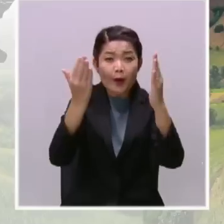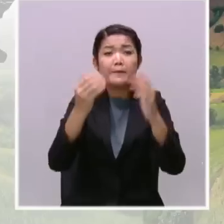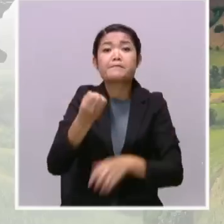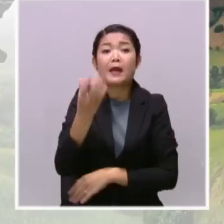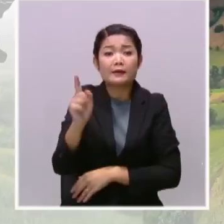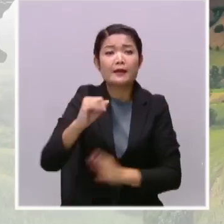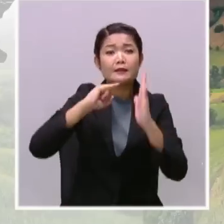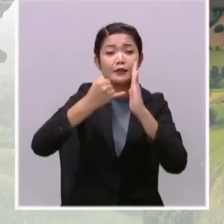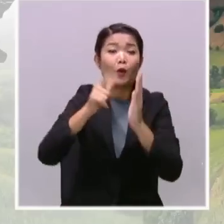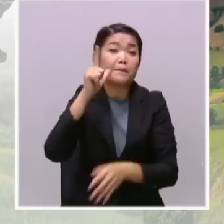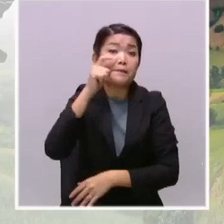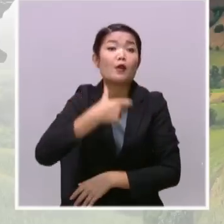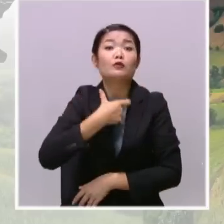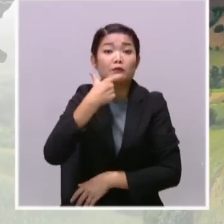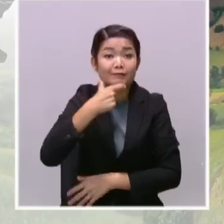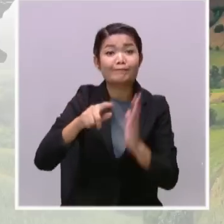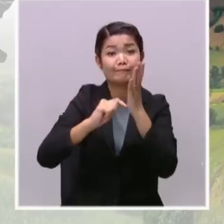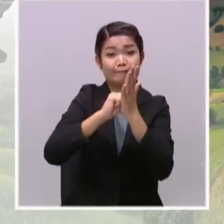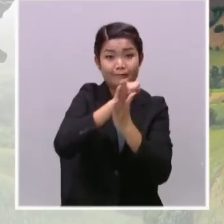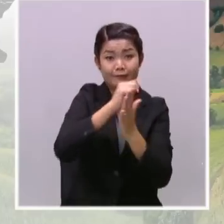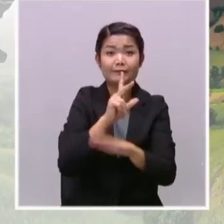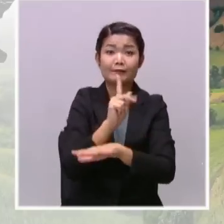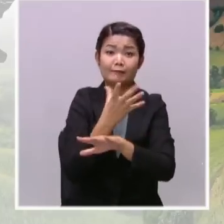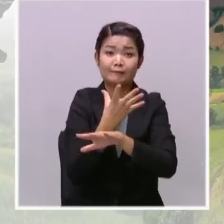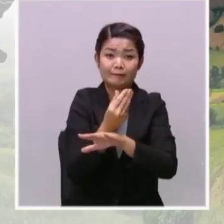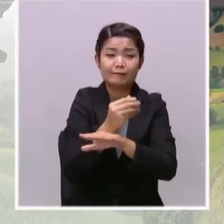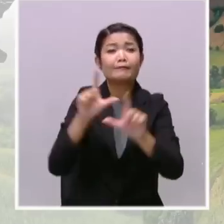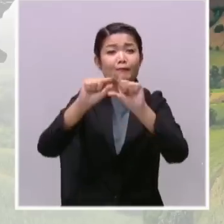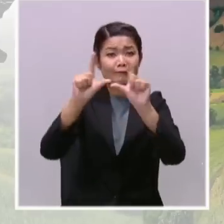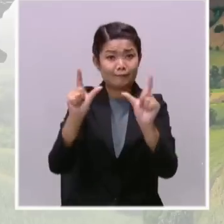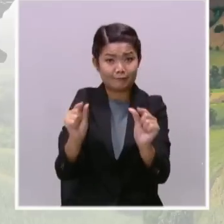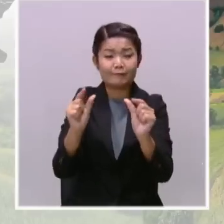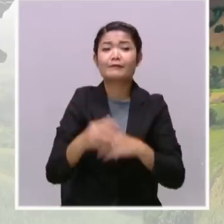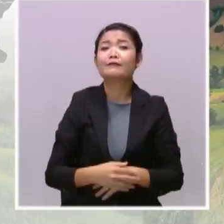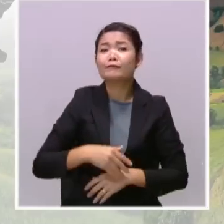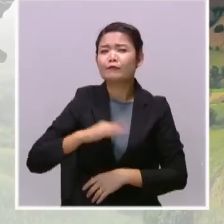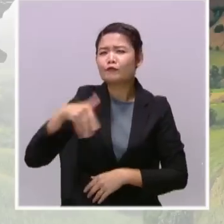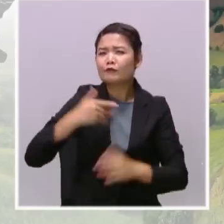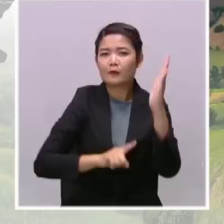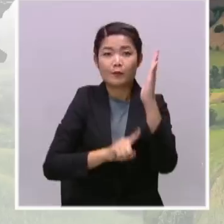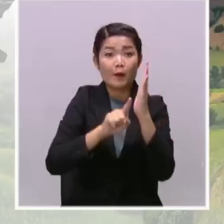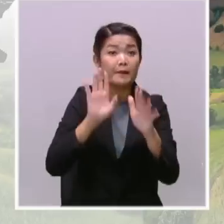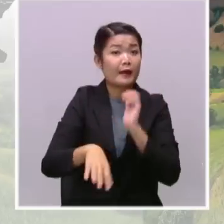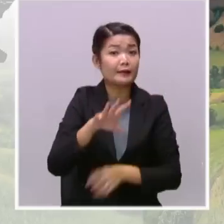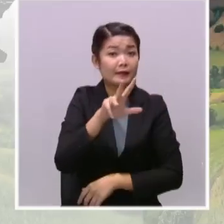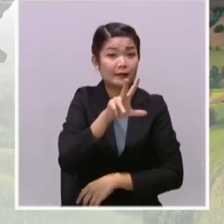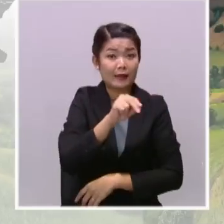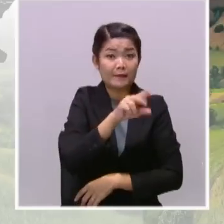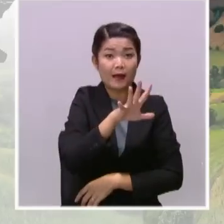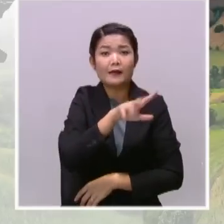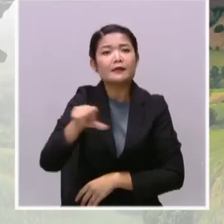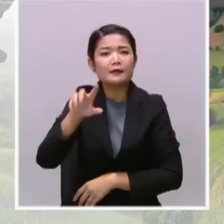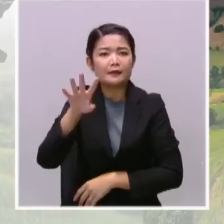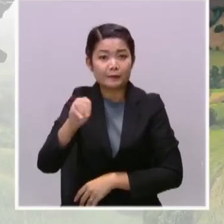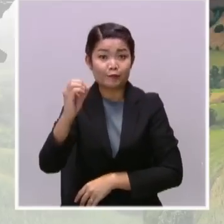ส่วนมากบยเวณจัหวดแ่ห้องสอนอบนราธานีอุนหภูมิสูงสุดประมาณ 35 ถึง